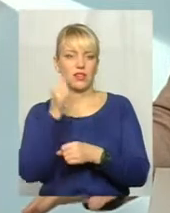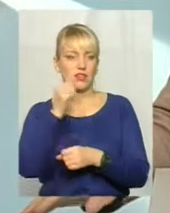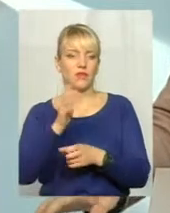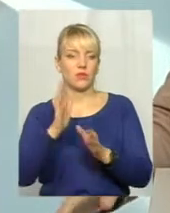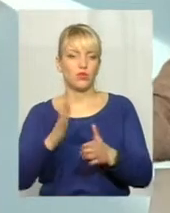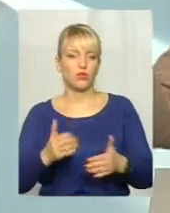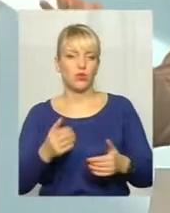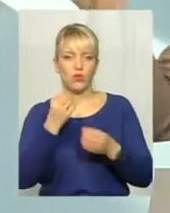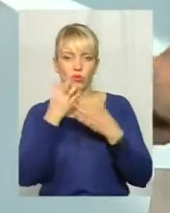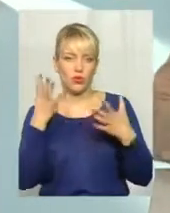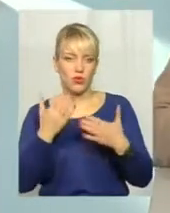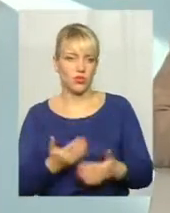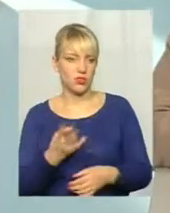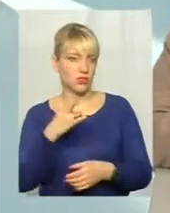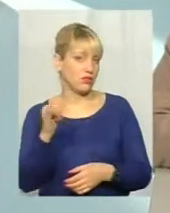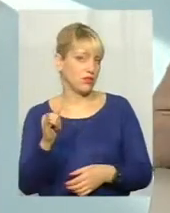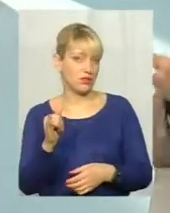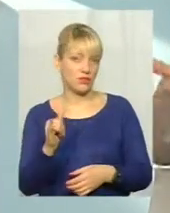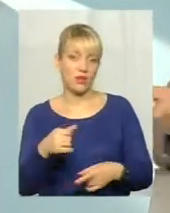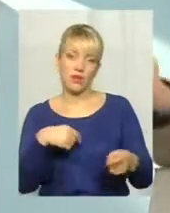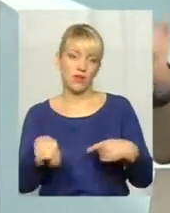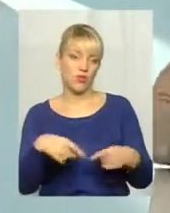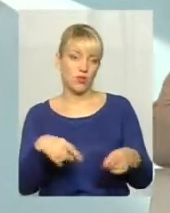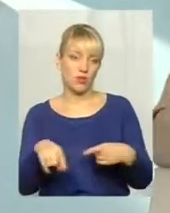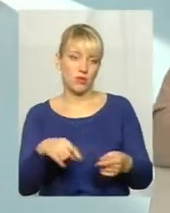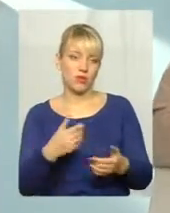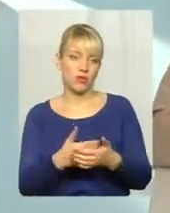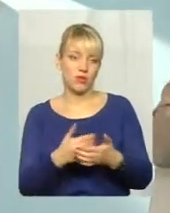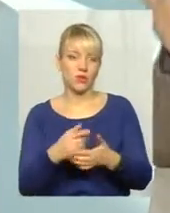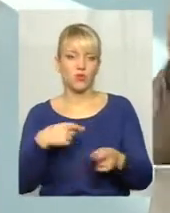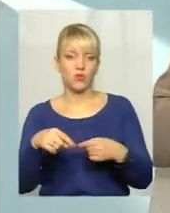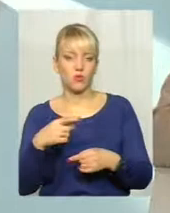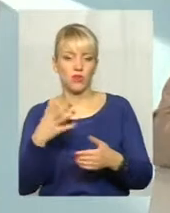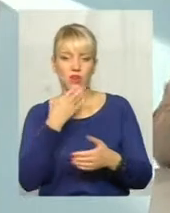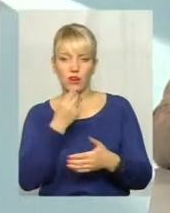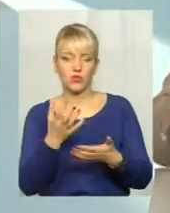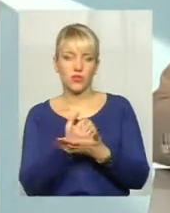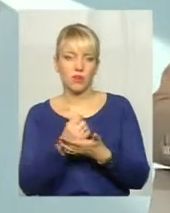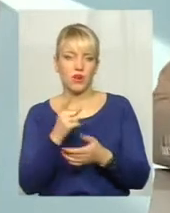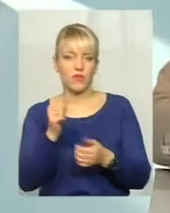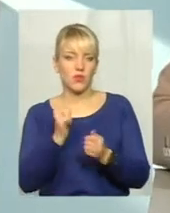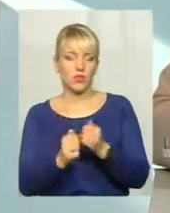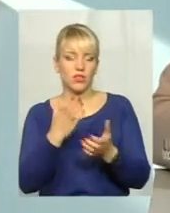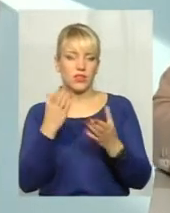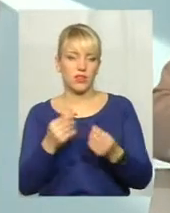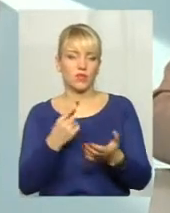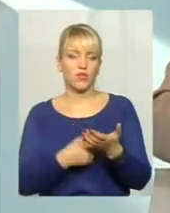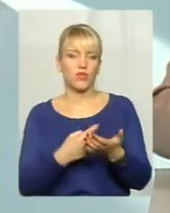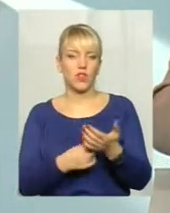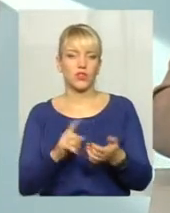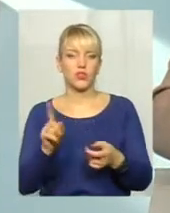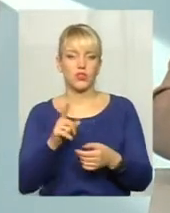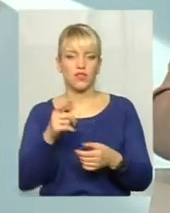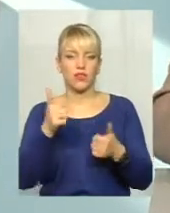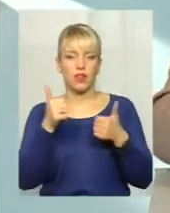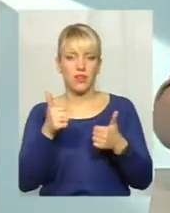Ні. Приклад футболу. Ліонель Месі, так, класний футболіст, заробляє купу грошей, він кожен день доводить, що він класний футболіст. Ми кожен день